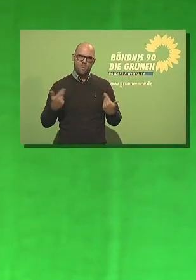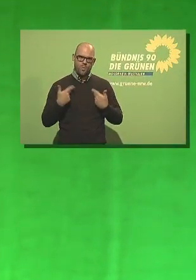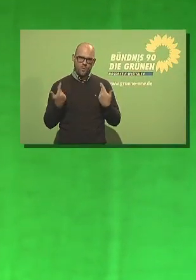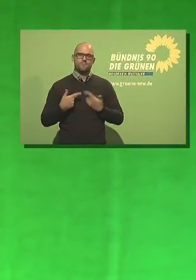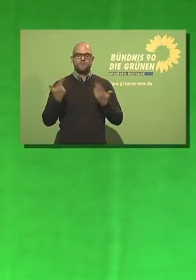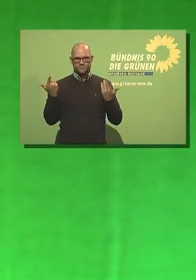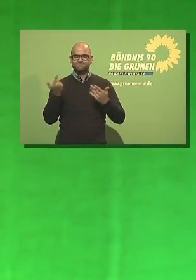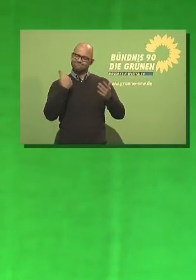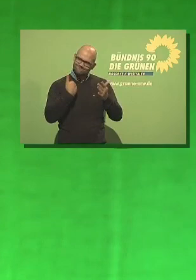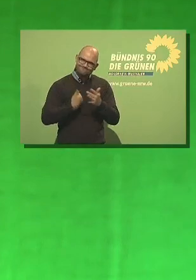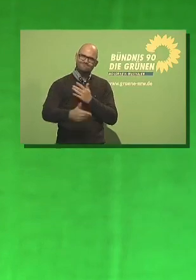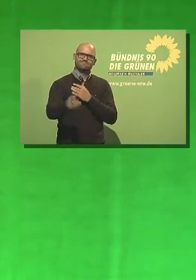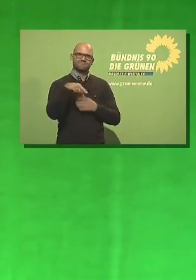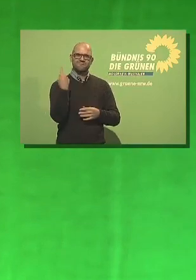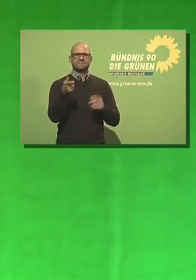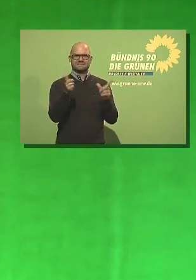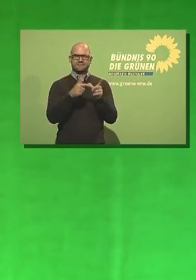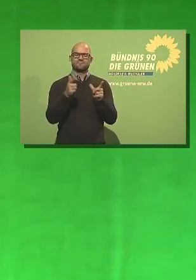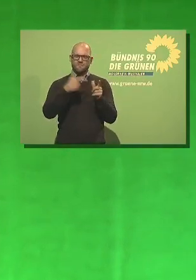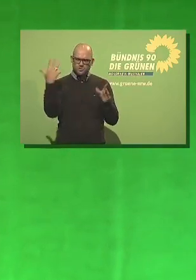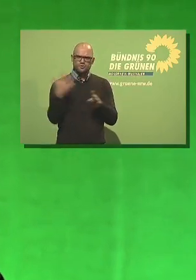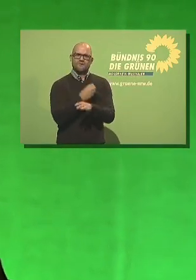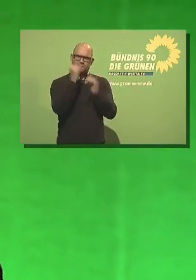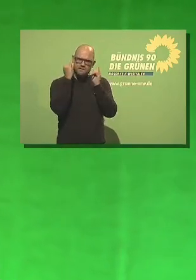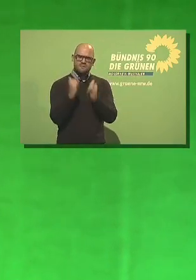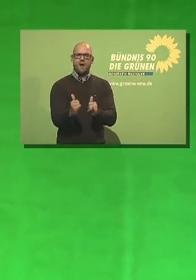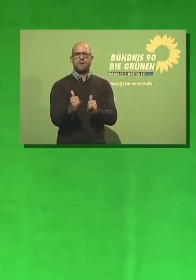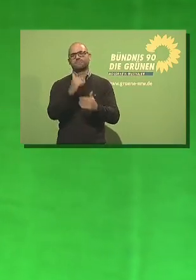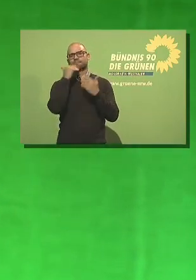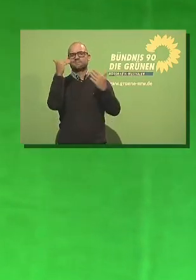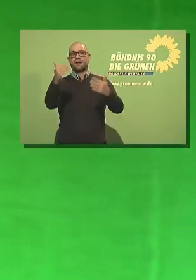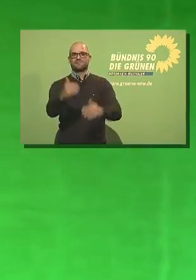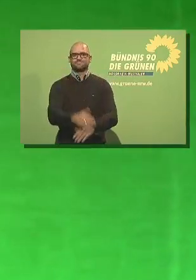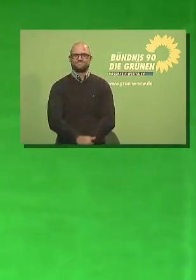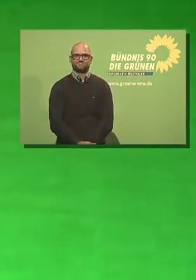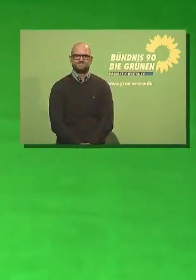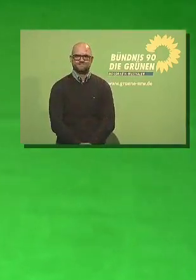und können es schaffen im September. Dankeschön.